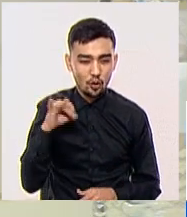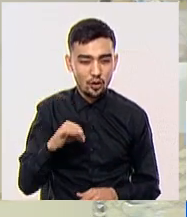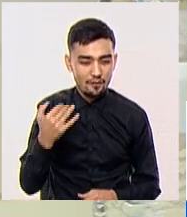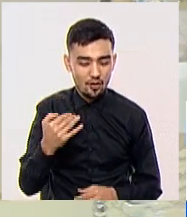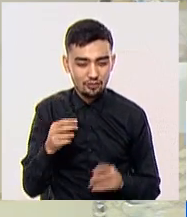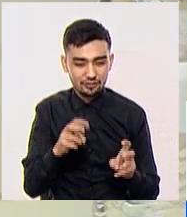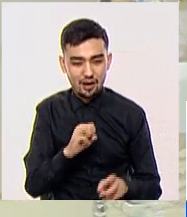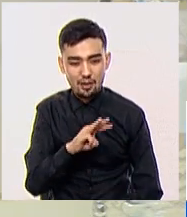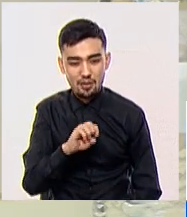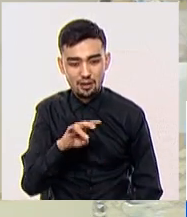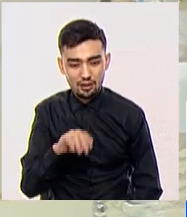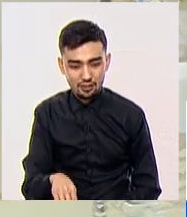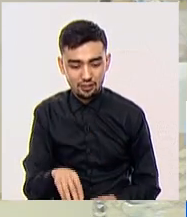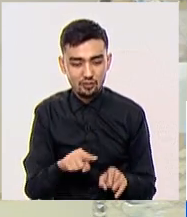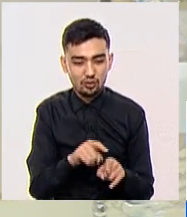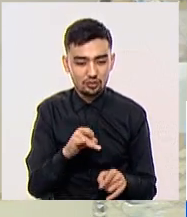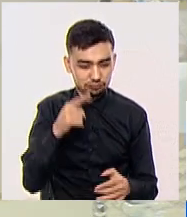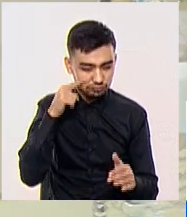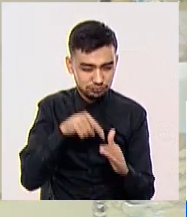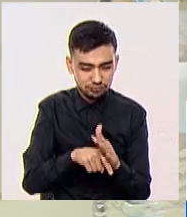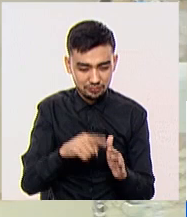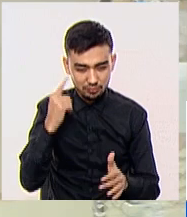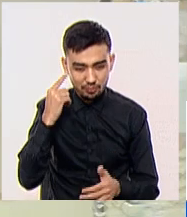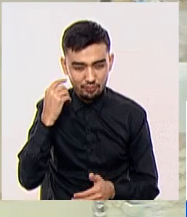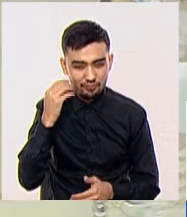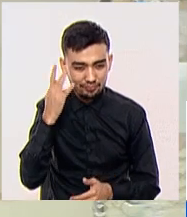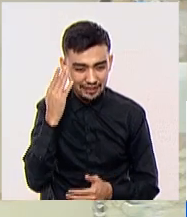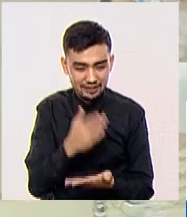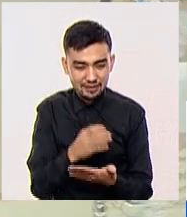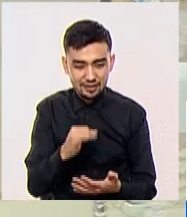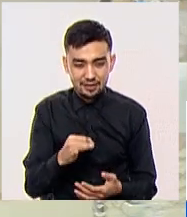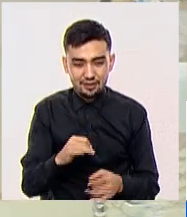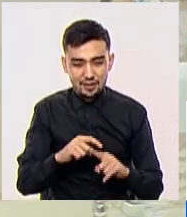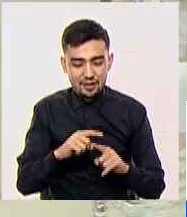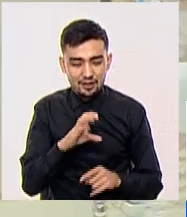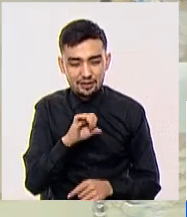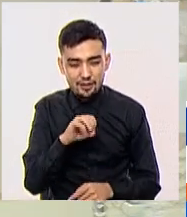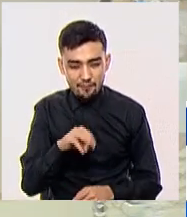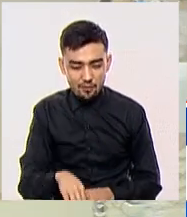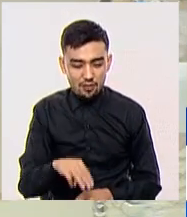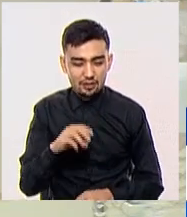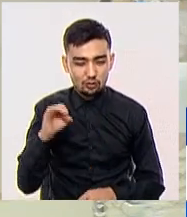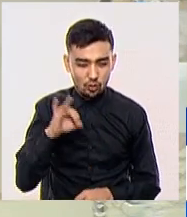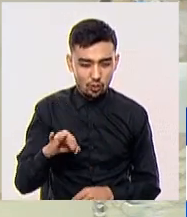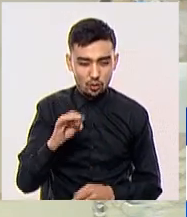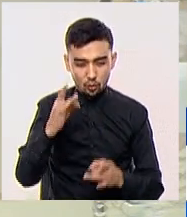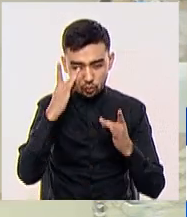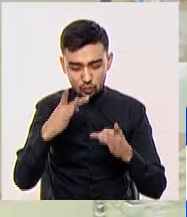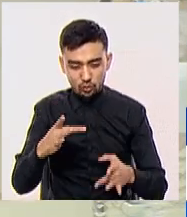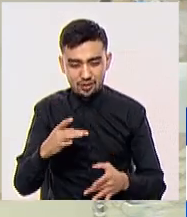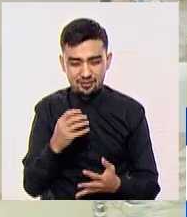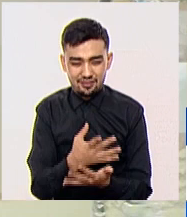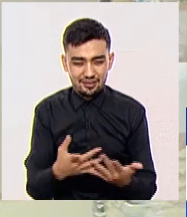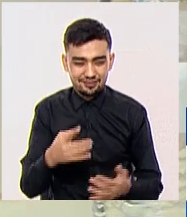поколениям. Аманат – глубокое понятие, обладающее особым символизмом в истории и культуре нашего народа.